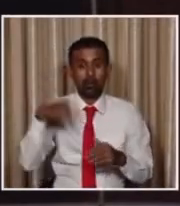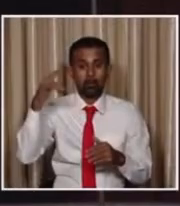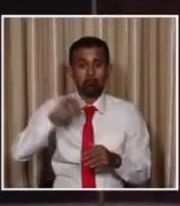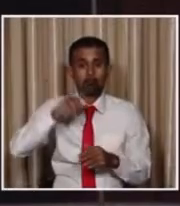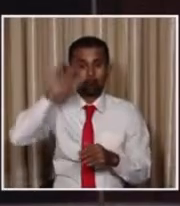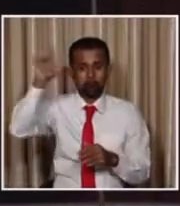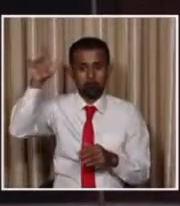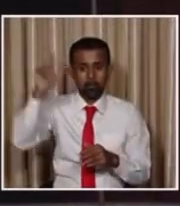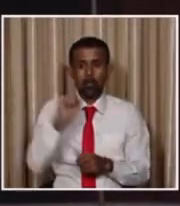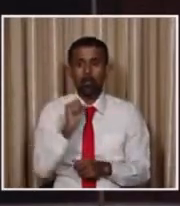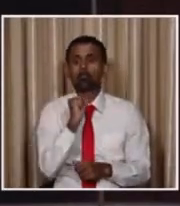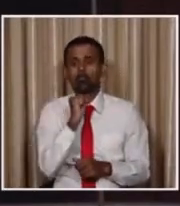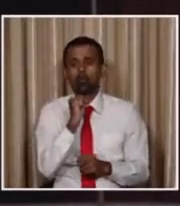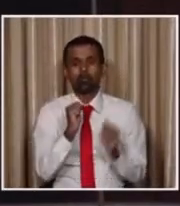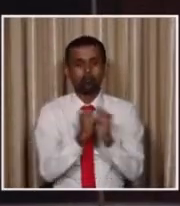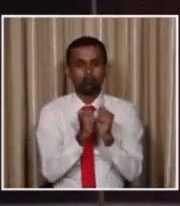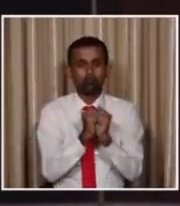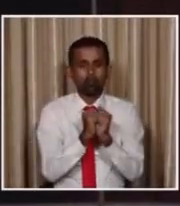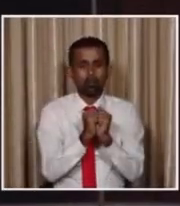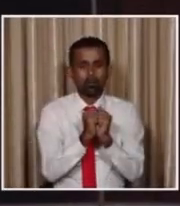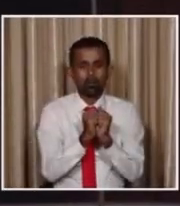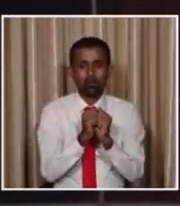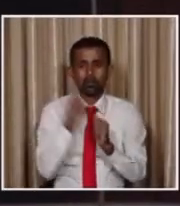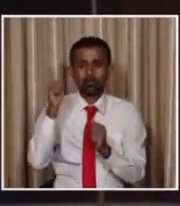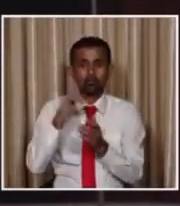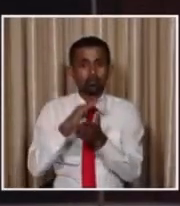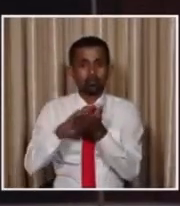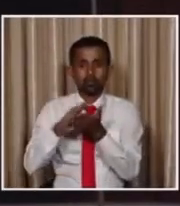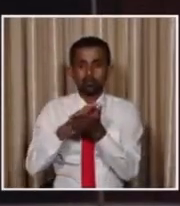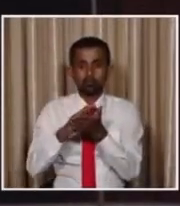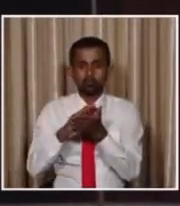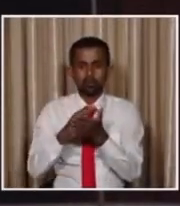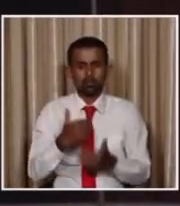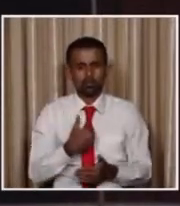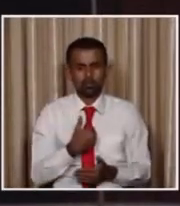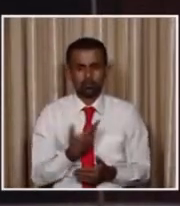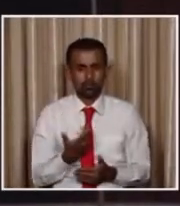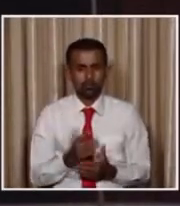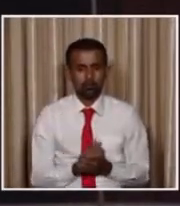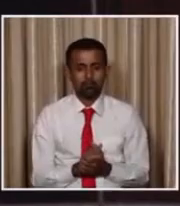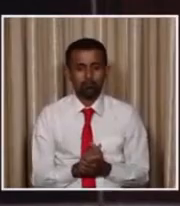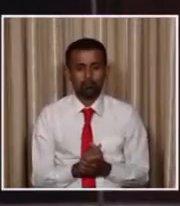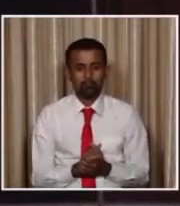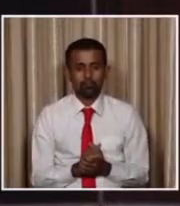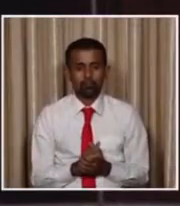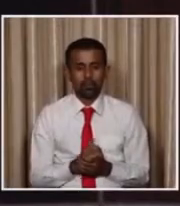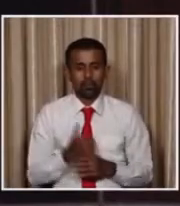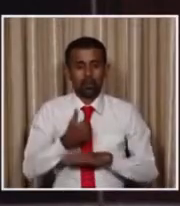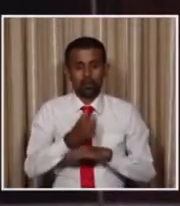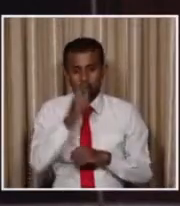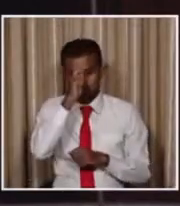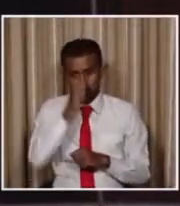ඉඳලා මොකක්ද කරන්න කියන එක පිළිබඳව ඔවුන්ට සේවයක් දෙන්න මන් දන්නේ උනන්දුවක් තියනවාද කියලා.